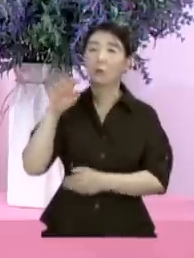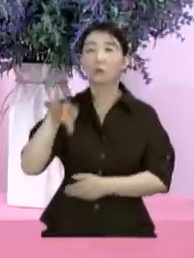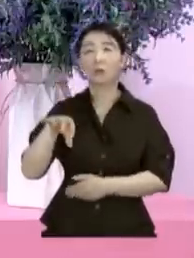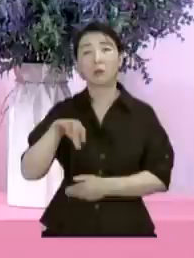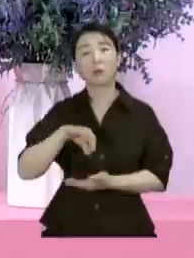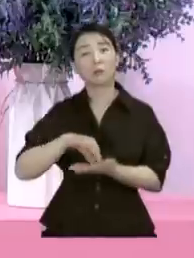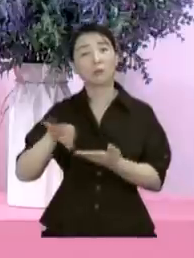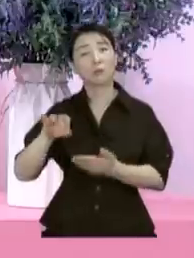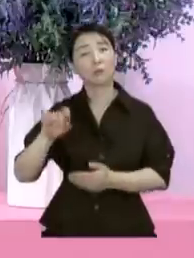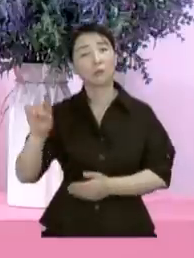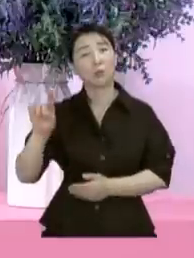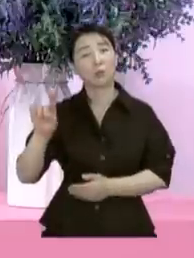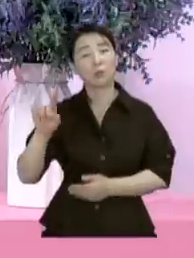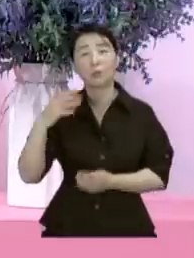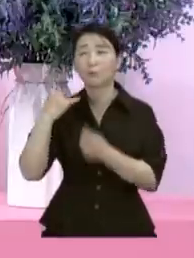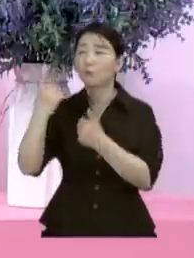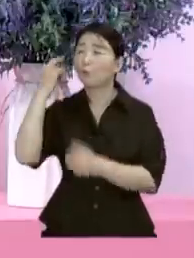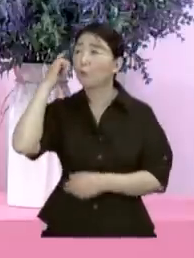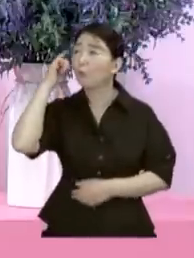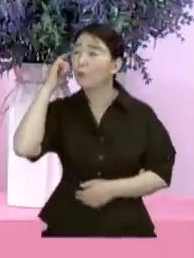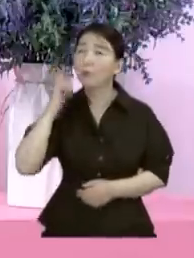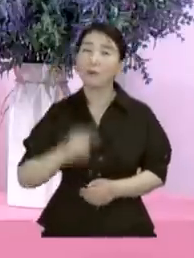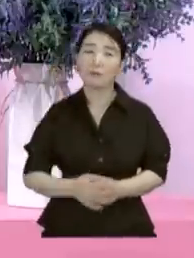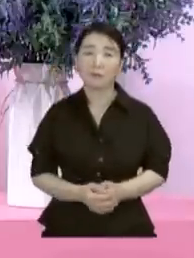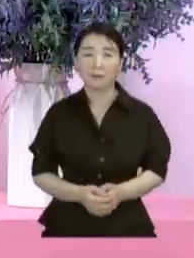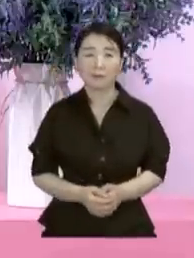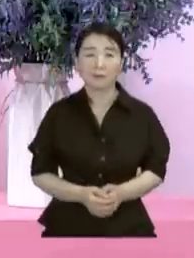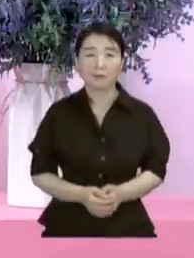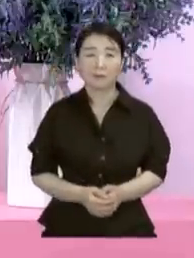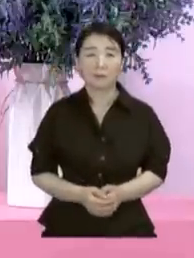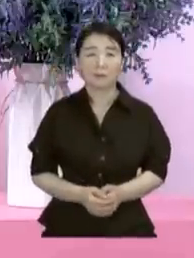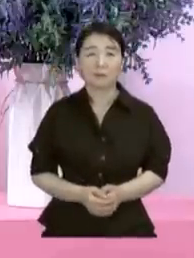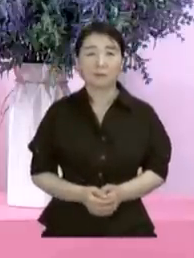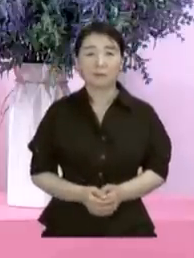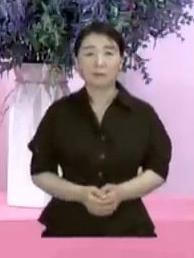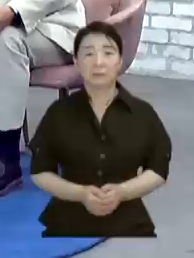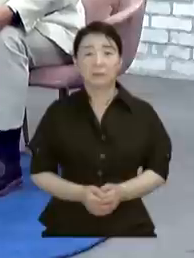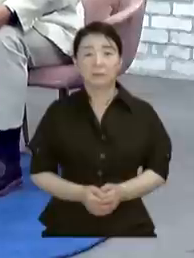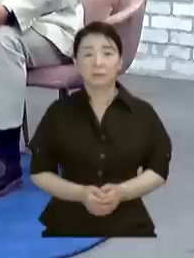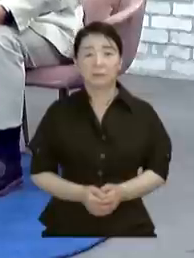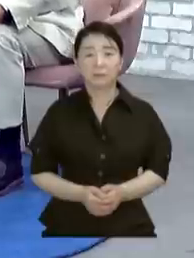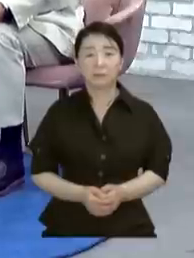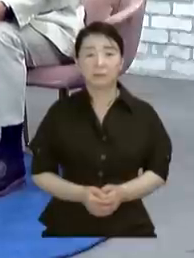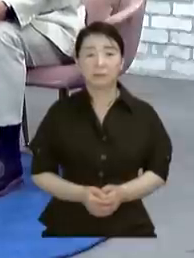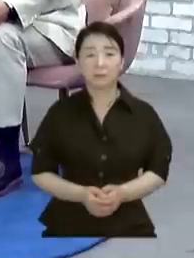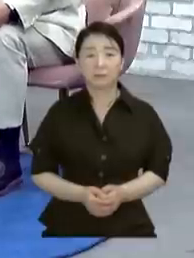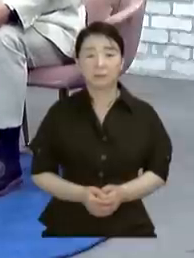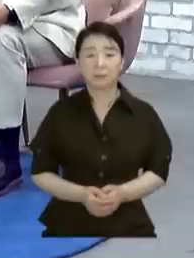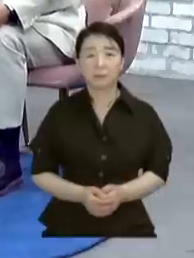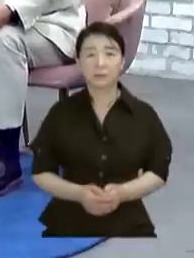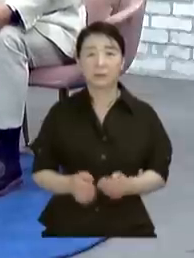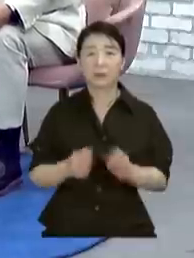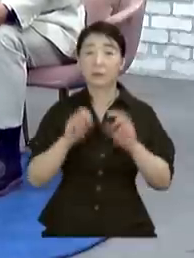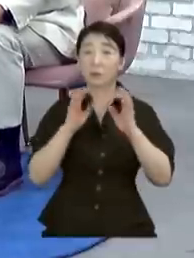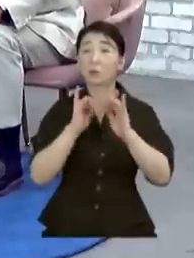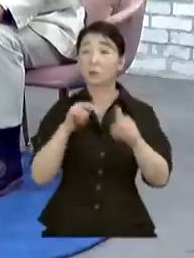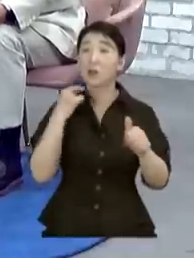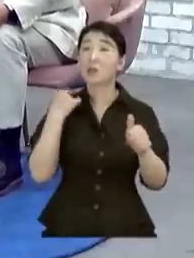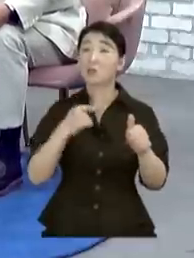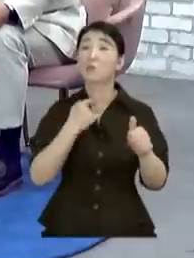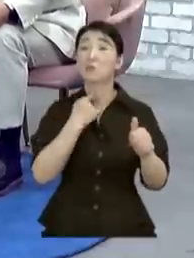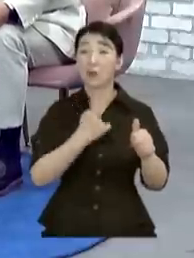어디에 부르실까? 무슨 일에 부르실까? 하게 되면서 그 선교사 교육을 더